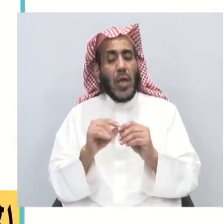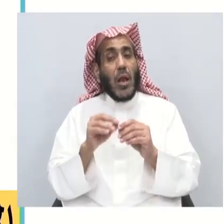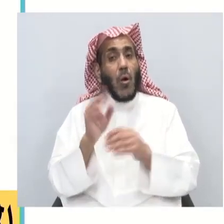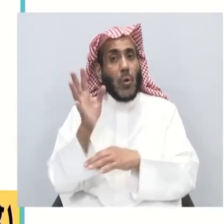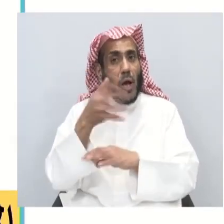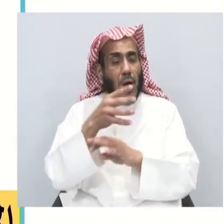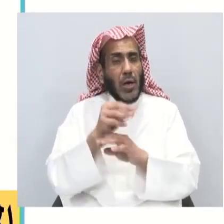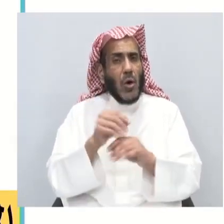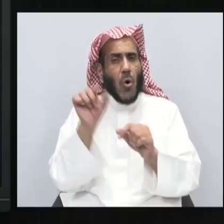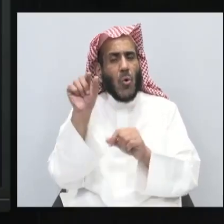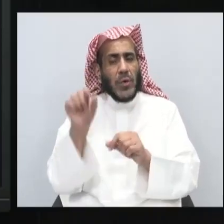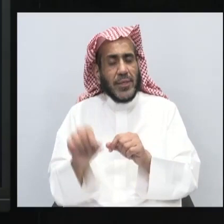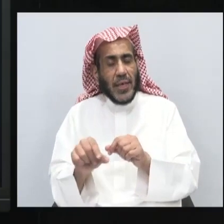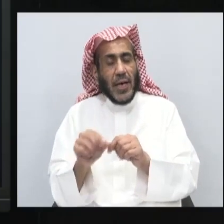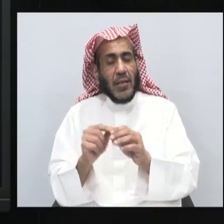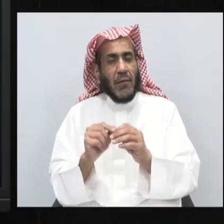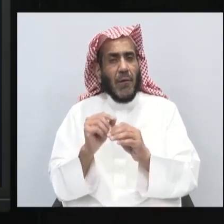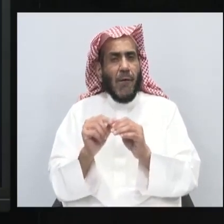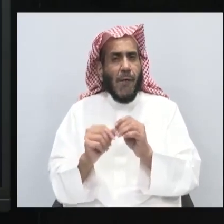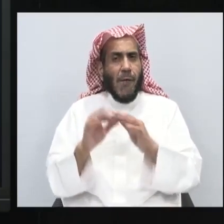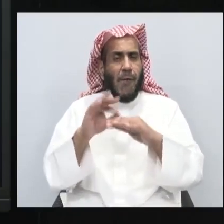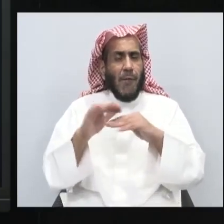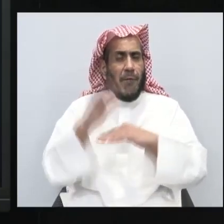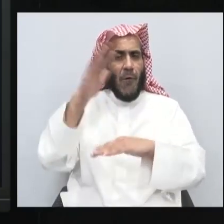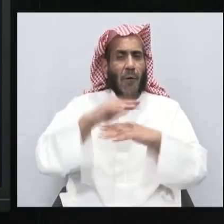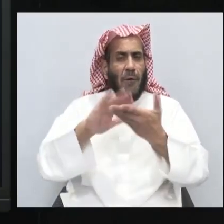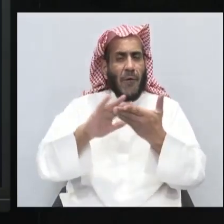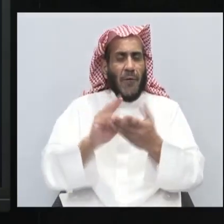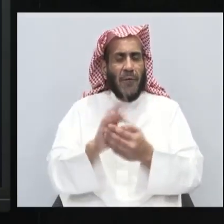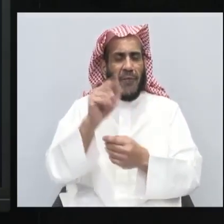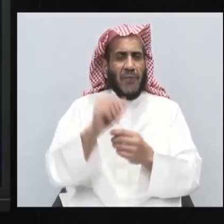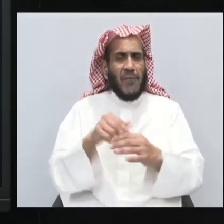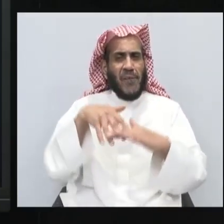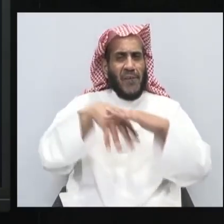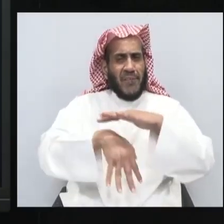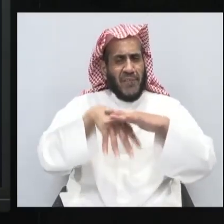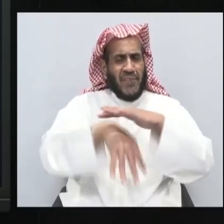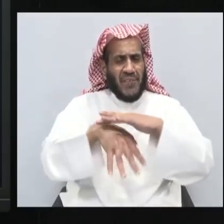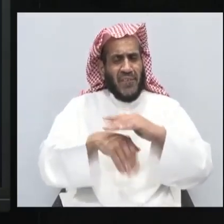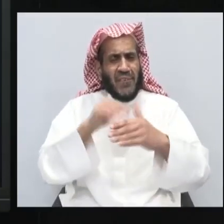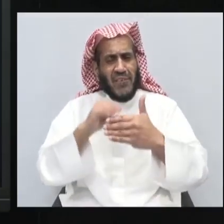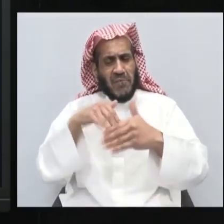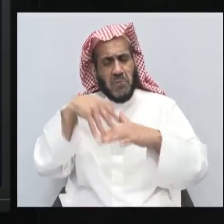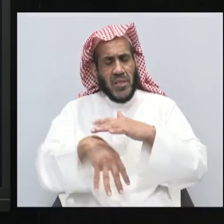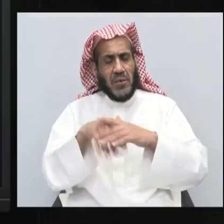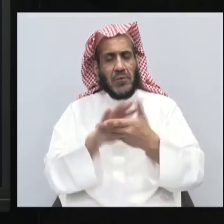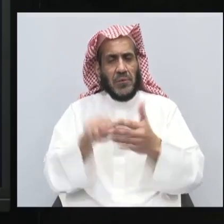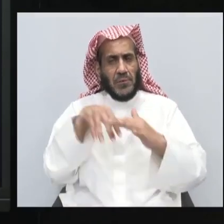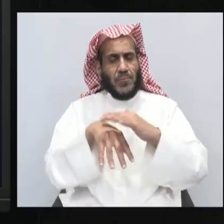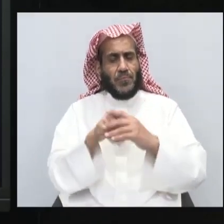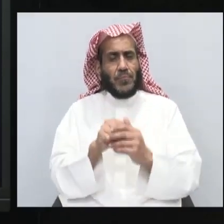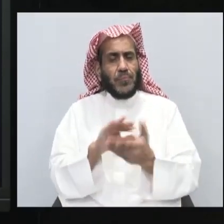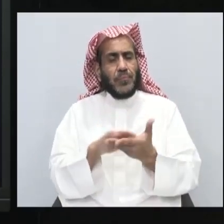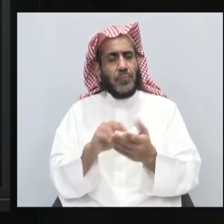الأوراق والسيقان الموجودة فوق سطح التربة. المجموع الجذري اللي هي الجذور موجودة في باطن الأرض.